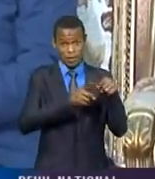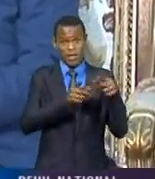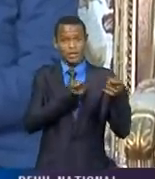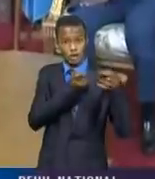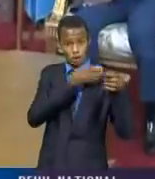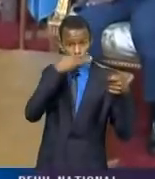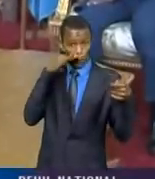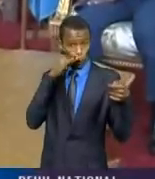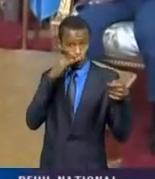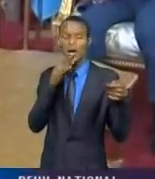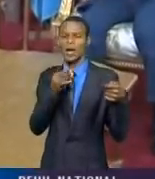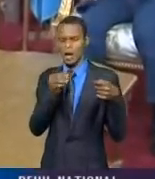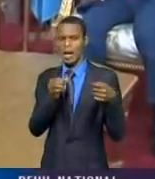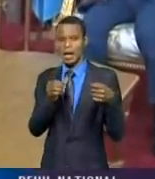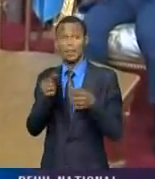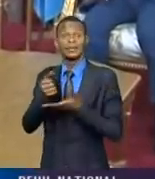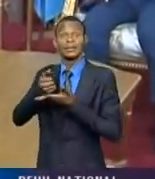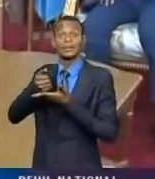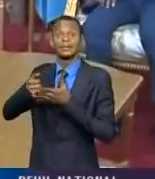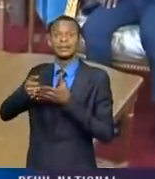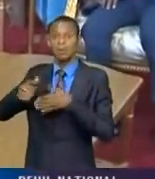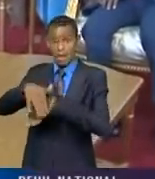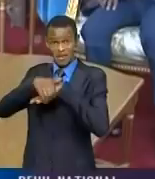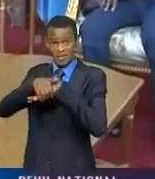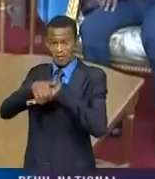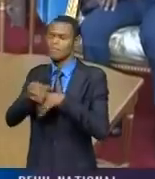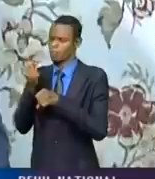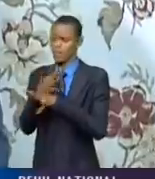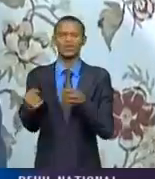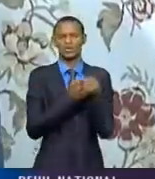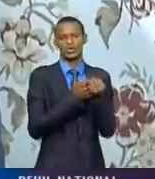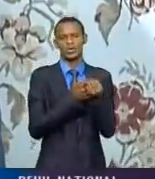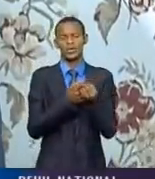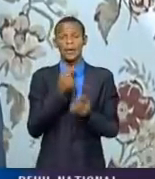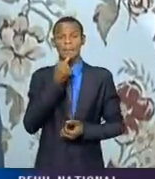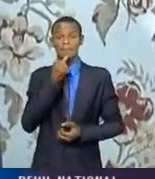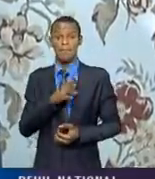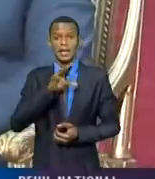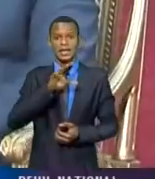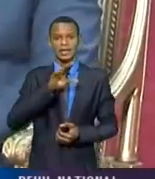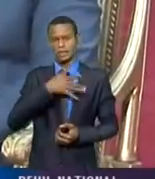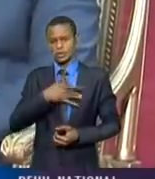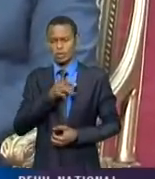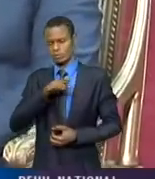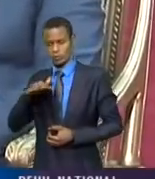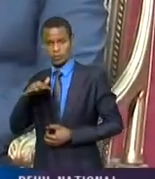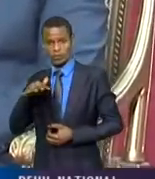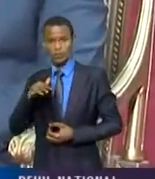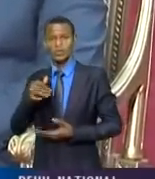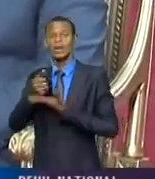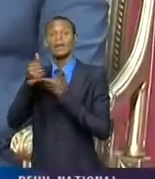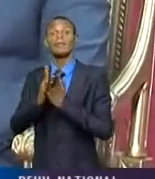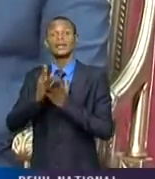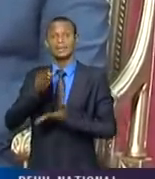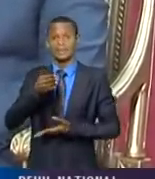gars c'est l'engagement que madame emile et batman a tenu à signifier au speaker de la chambre basse du parlement